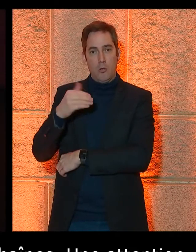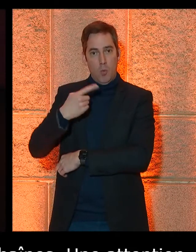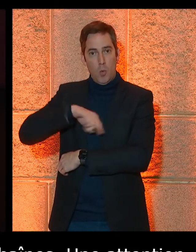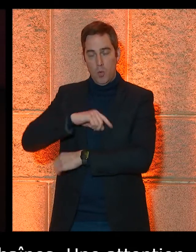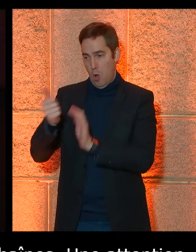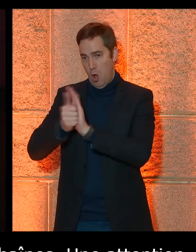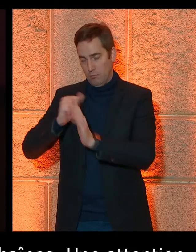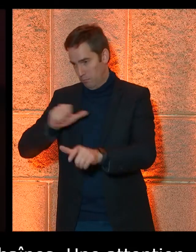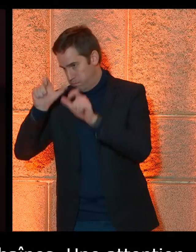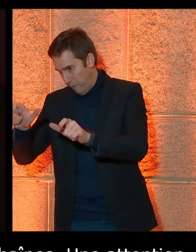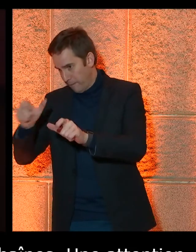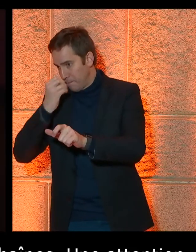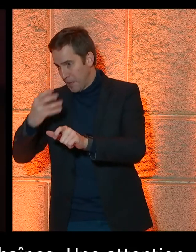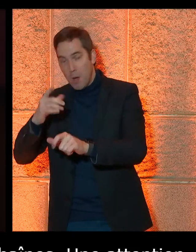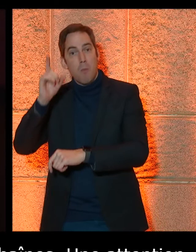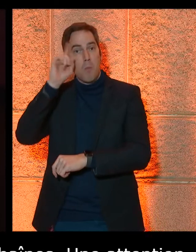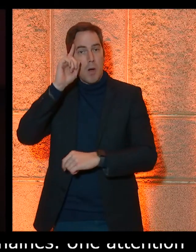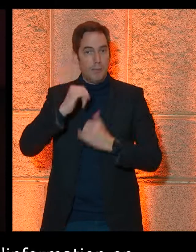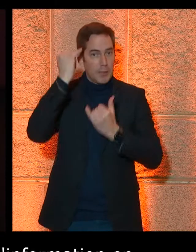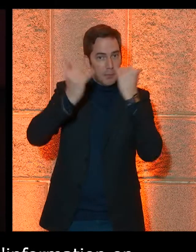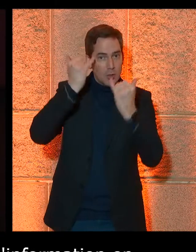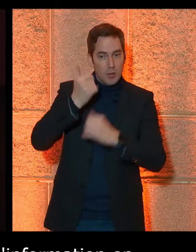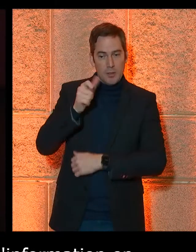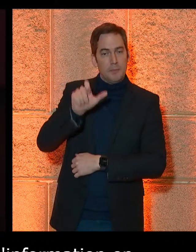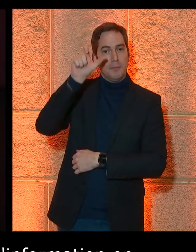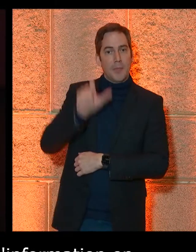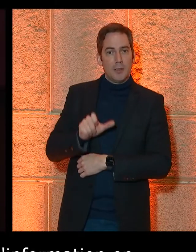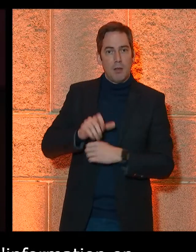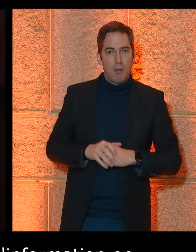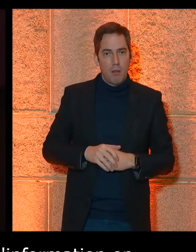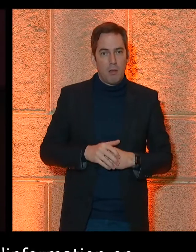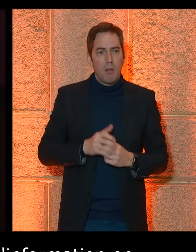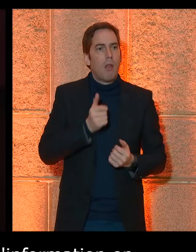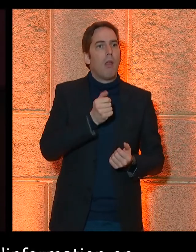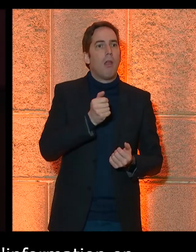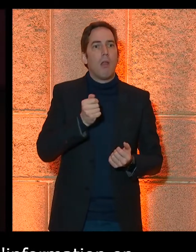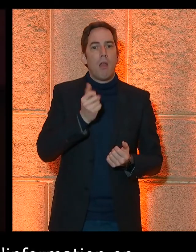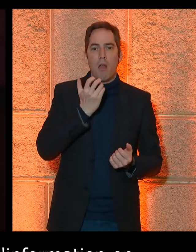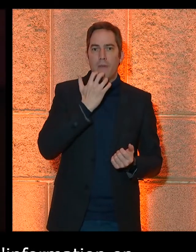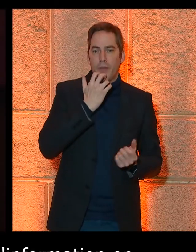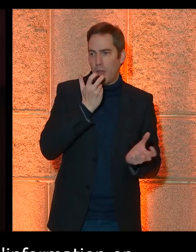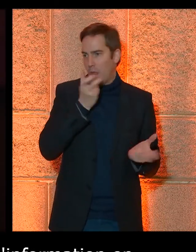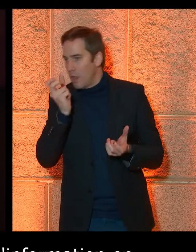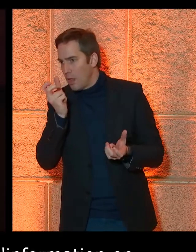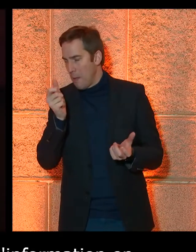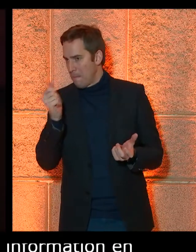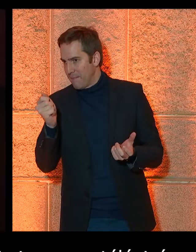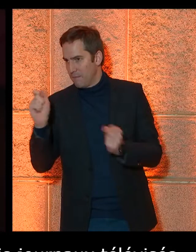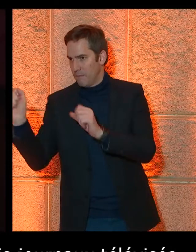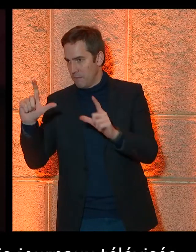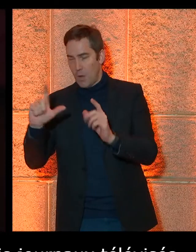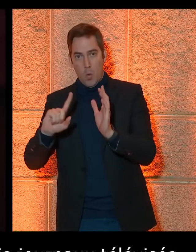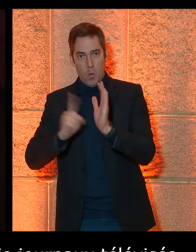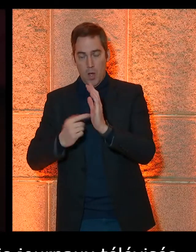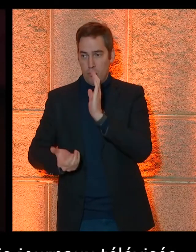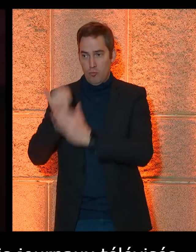que un téléspectateur qui souhaite recourir à cette accessibilité puisse avoir tout au long de la journée